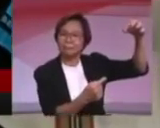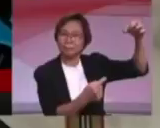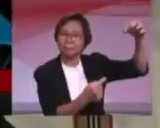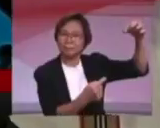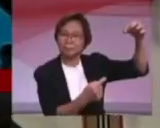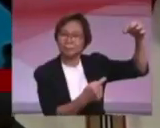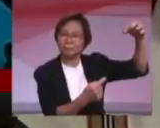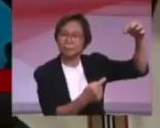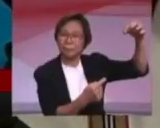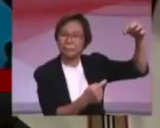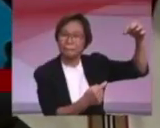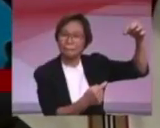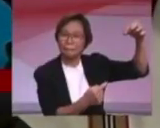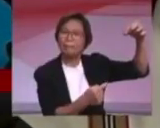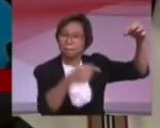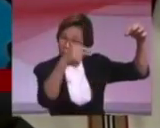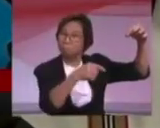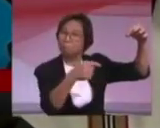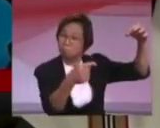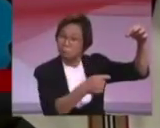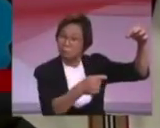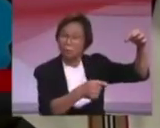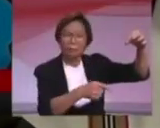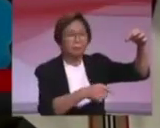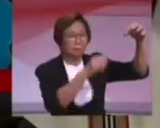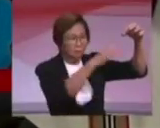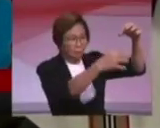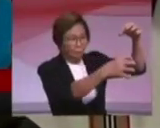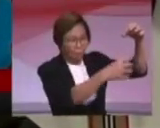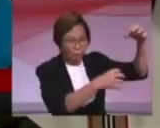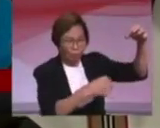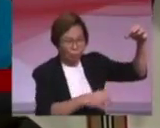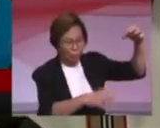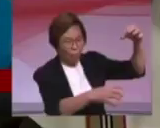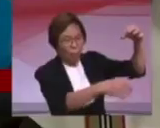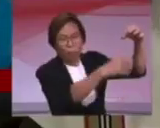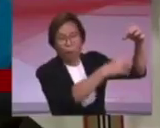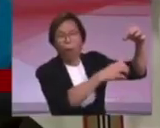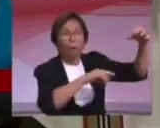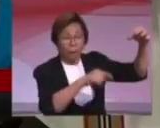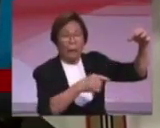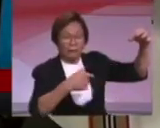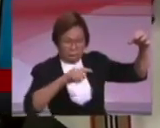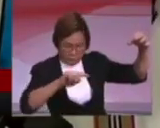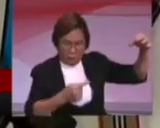Ya. Ini kawasan-kawasan yang akan dikenakan